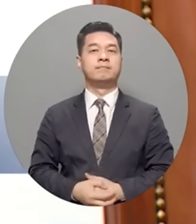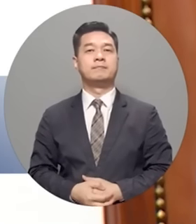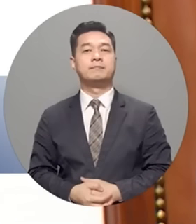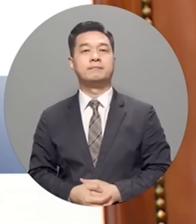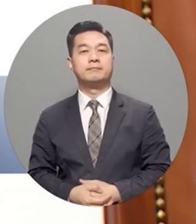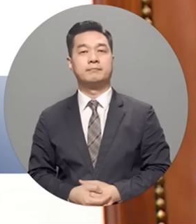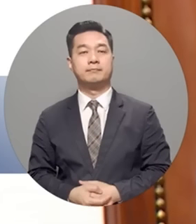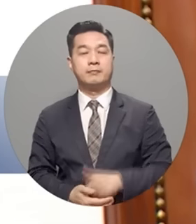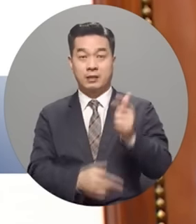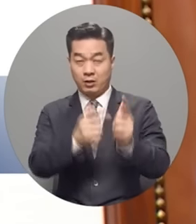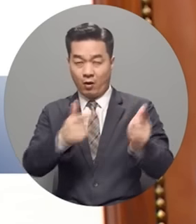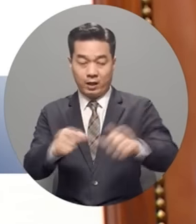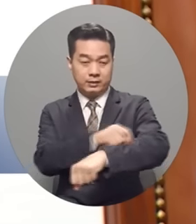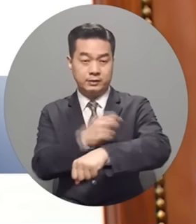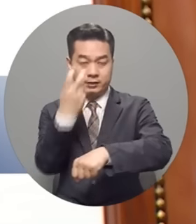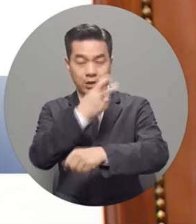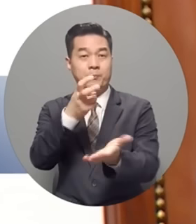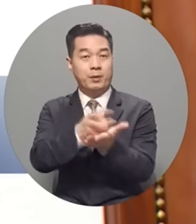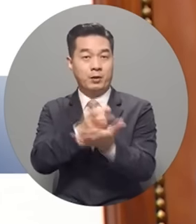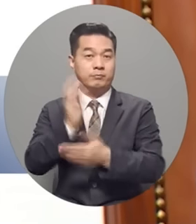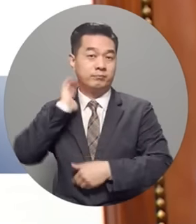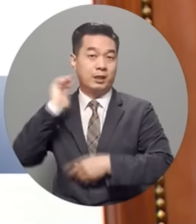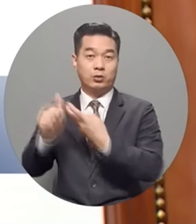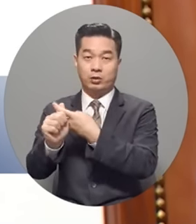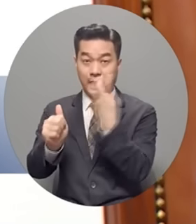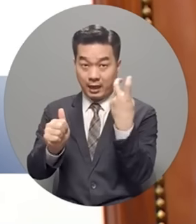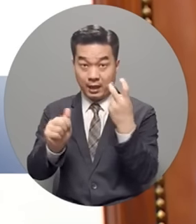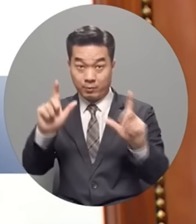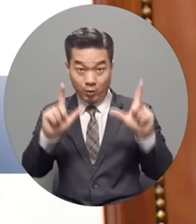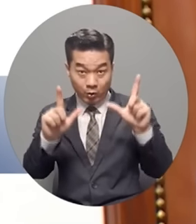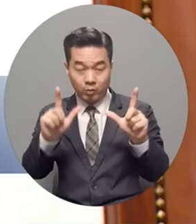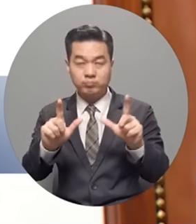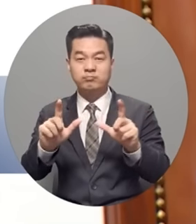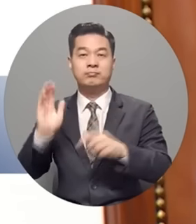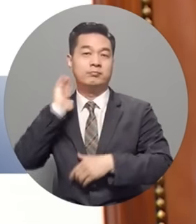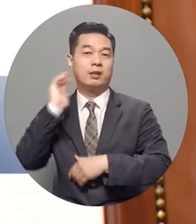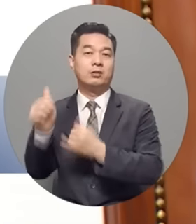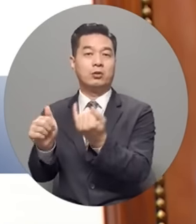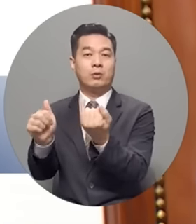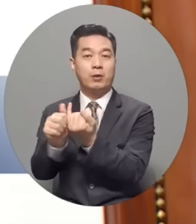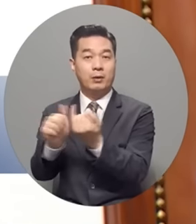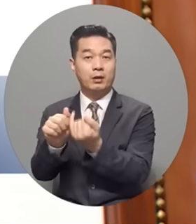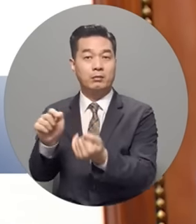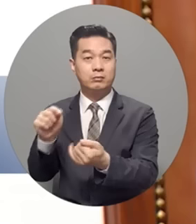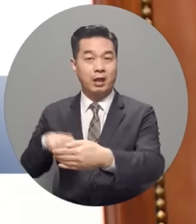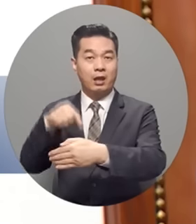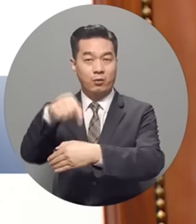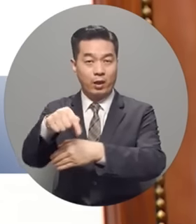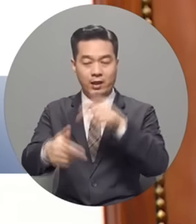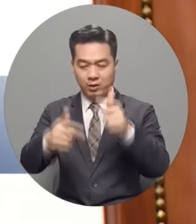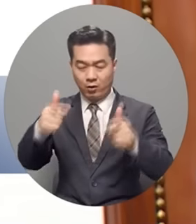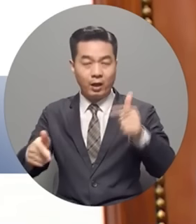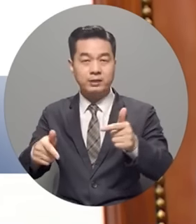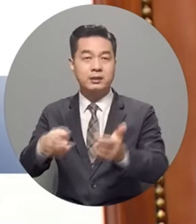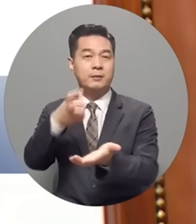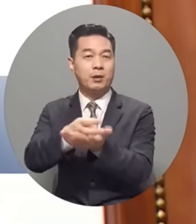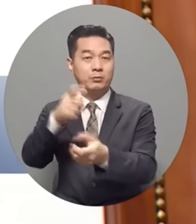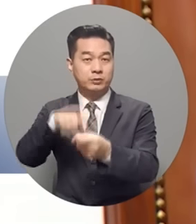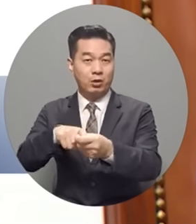각종 특검법과 대통령 탄핵 움직임 등 대통령 내외의 당면한 사법적 이슈에 대해